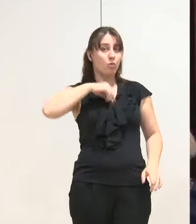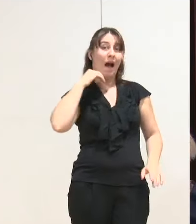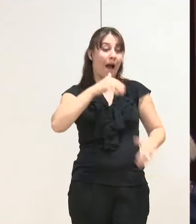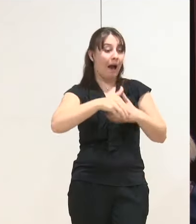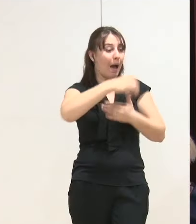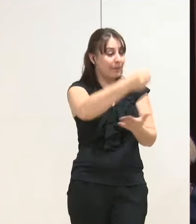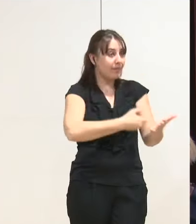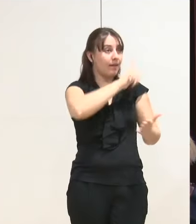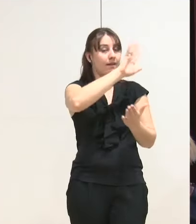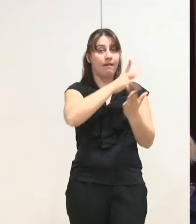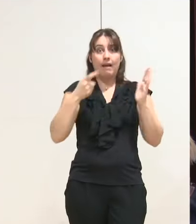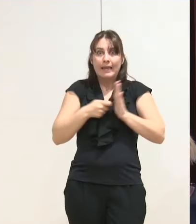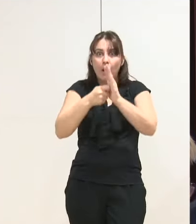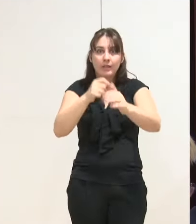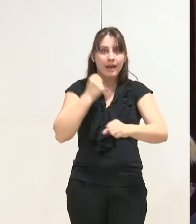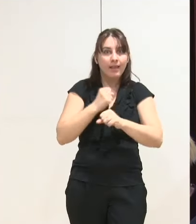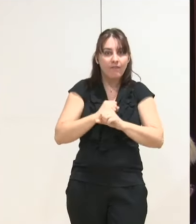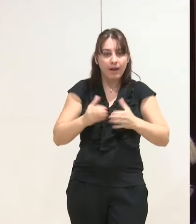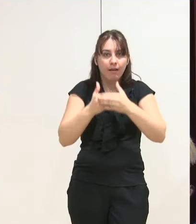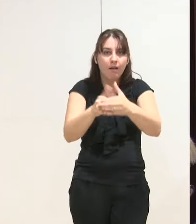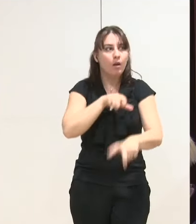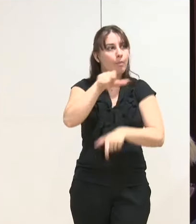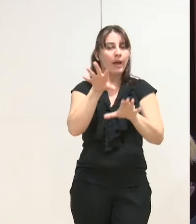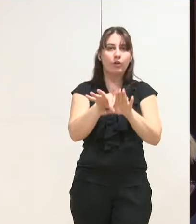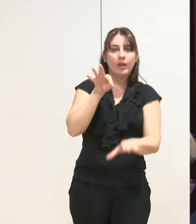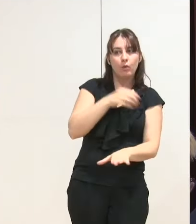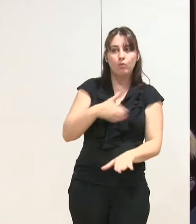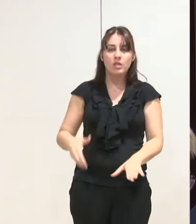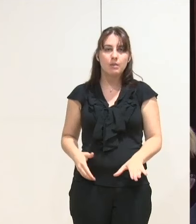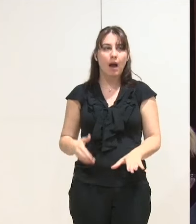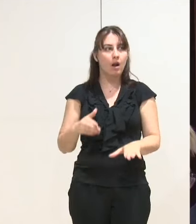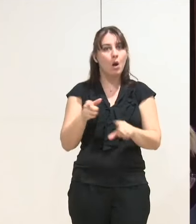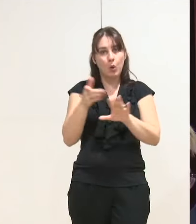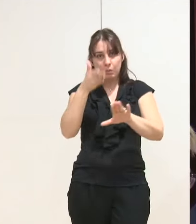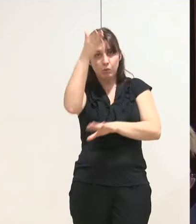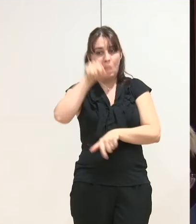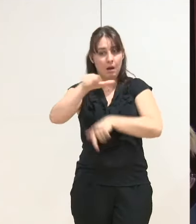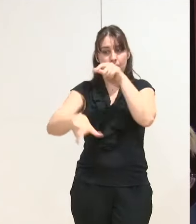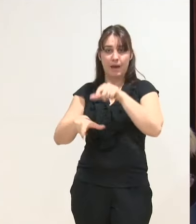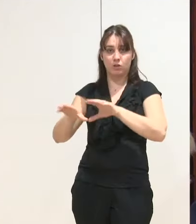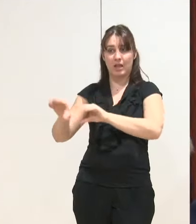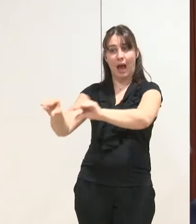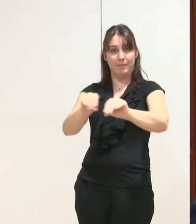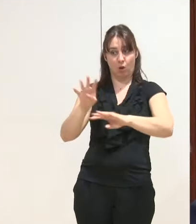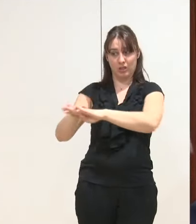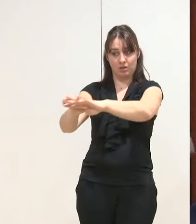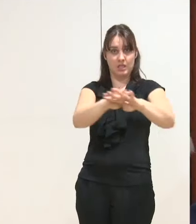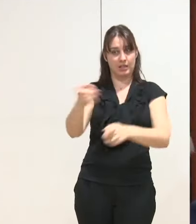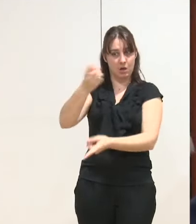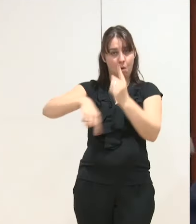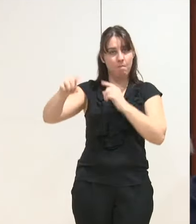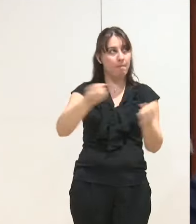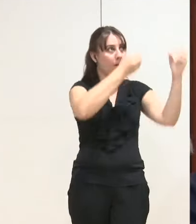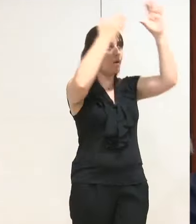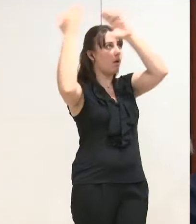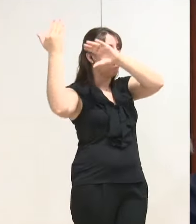est le calendrier de travail qui va permettre aux élus municipaux et au-delà sans doute au grenoblois concernés de savoir ce que